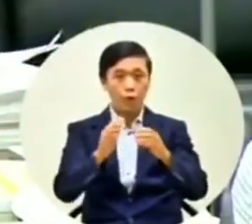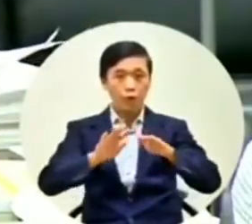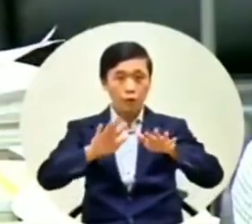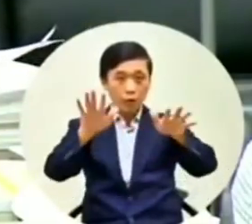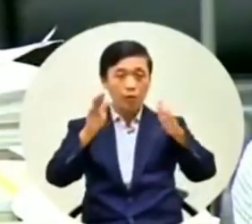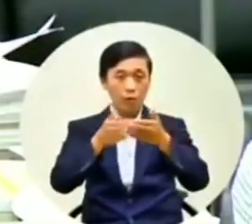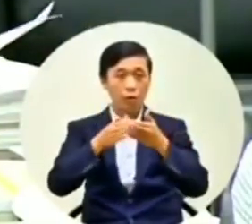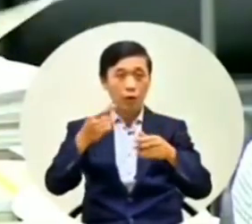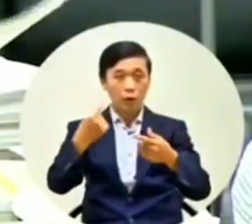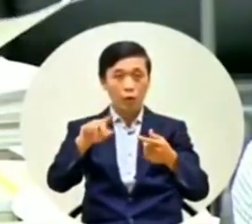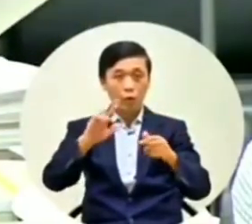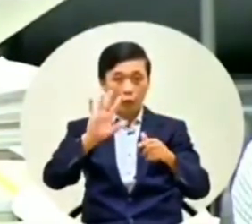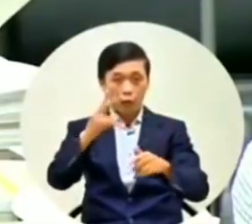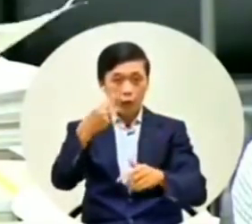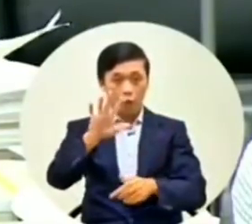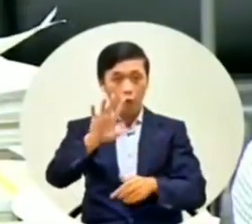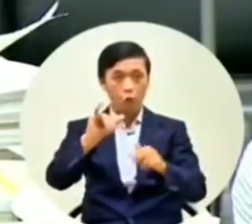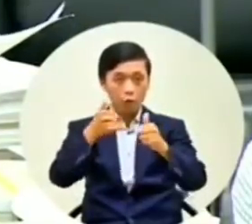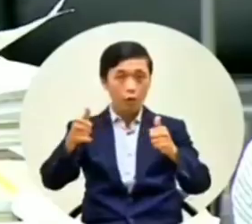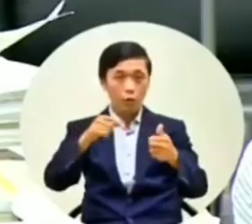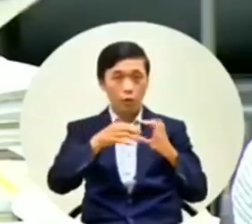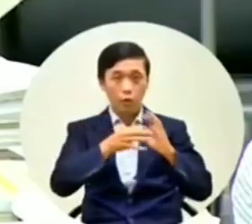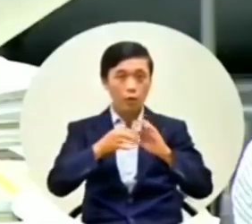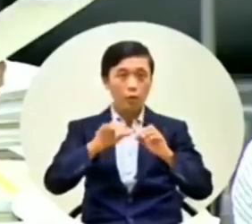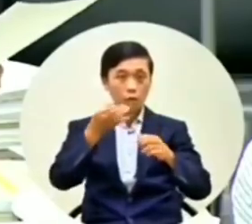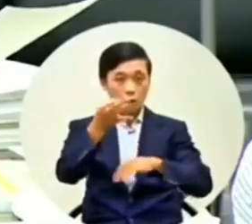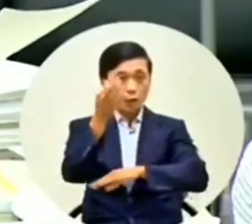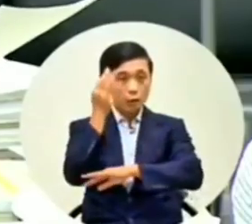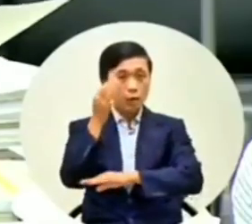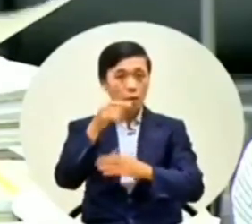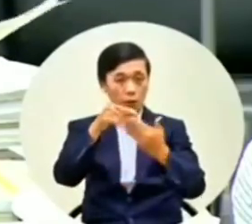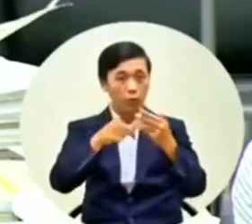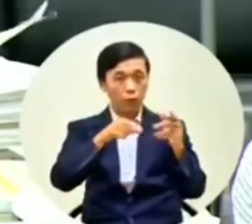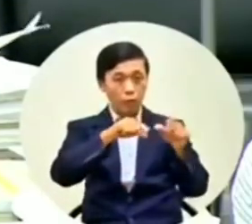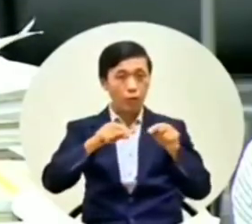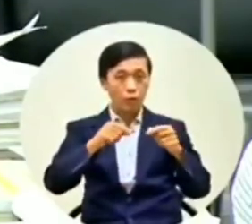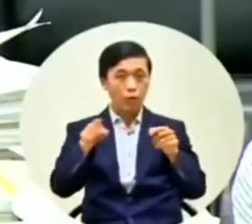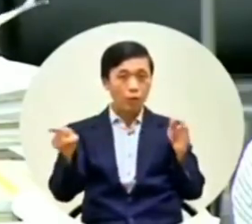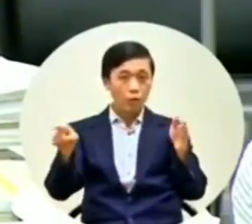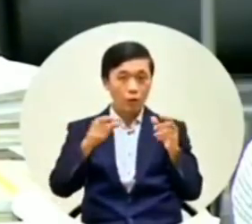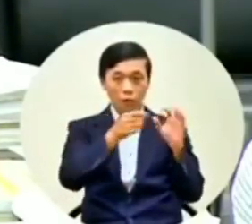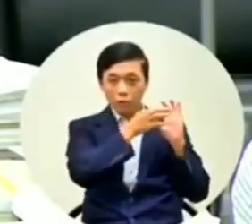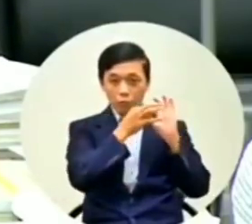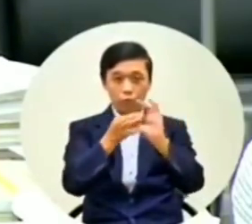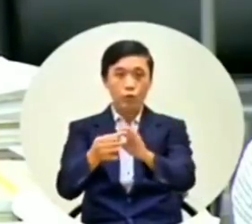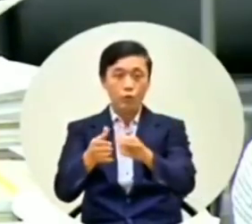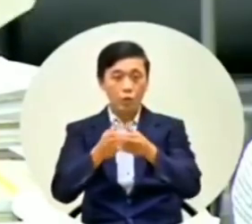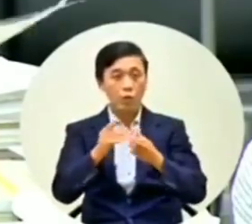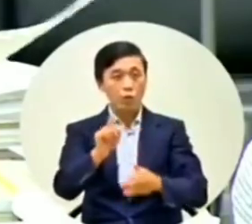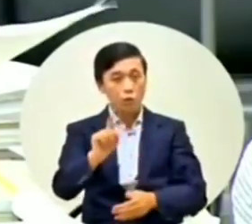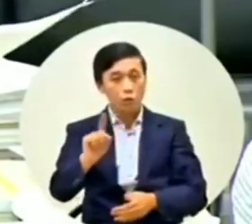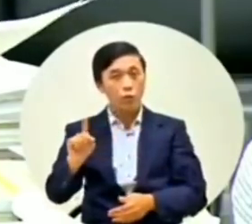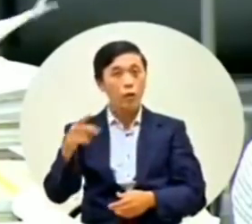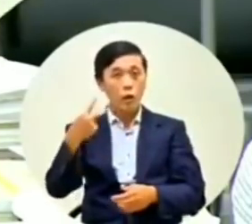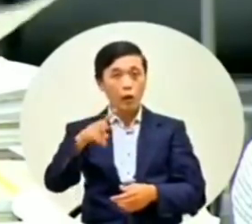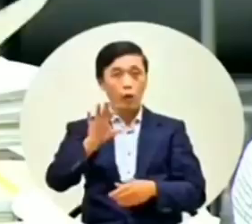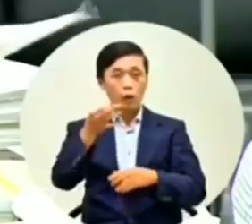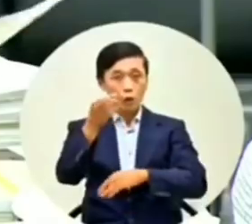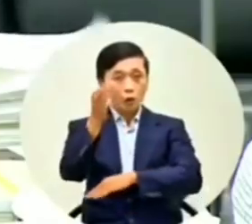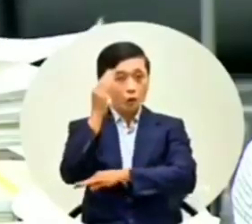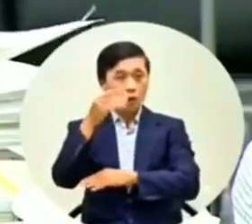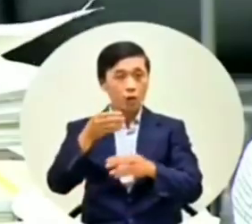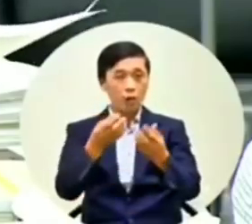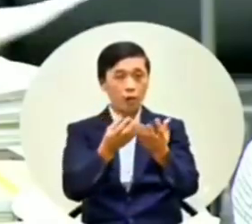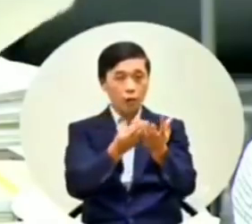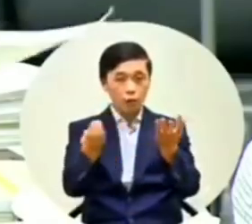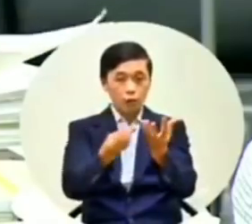员非常关心的，我们所谓的财政纪律，好，永续的问题，还有包括呢，我们财政的划分法是不是赶